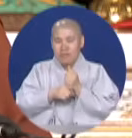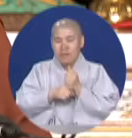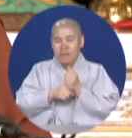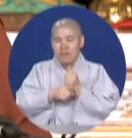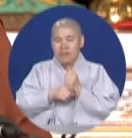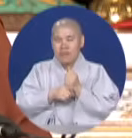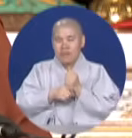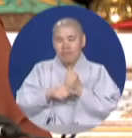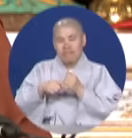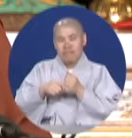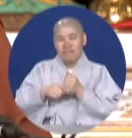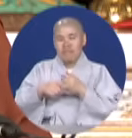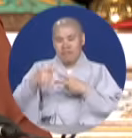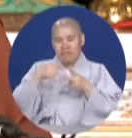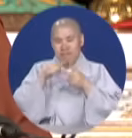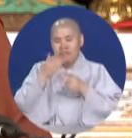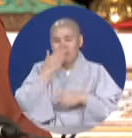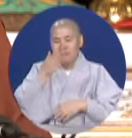뭐 감이 오십니까?